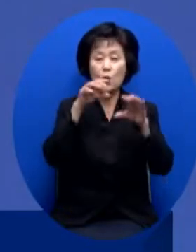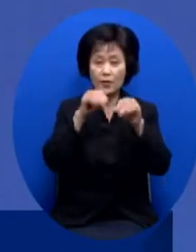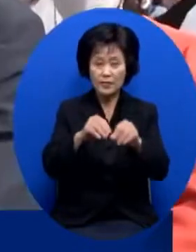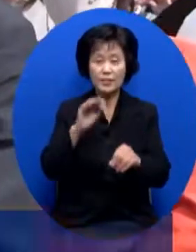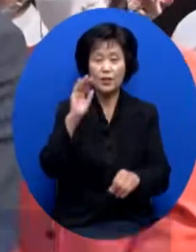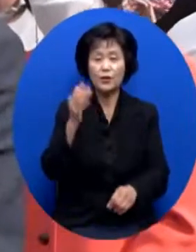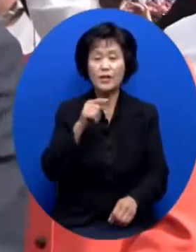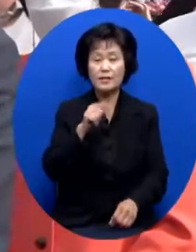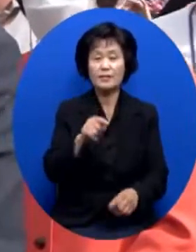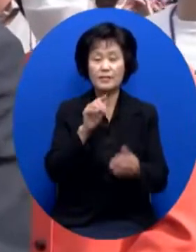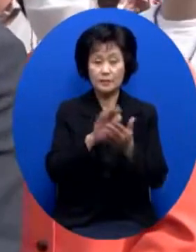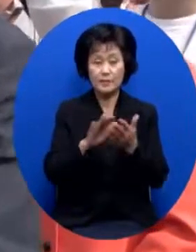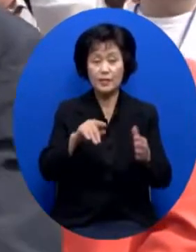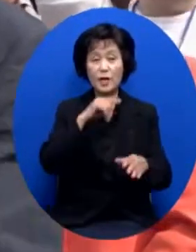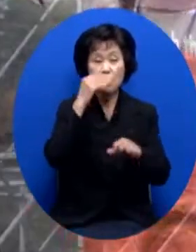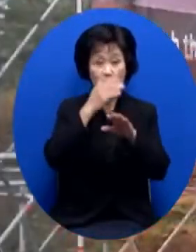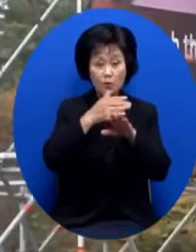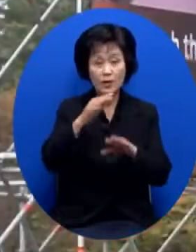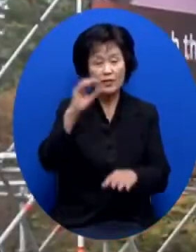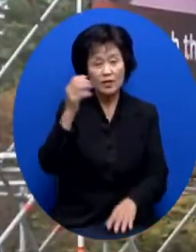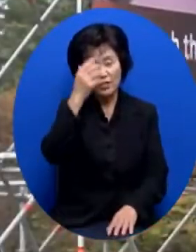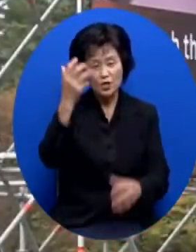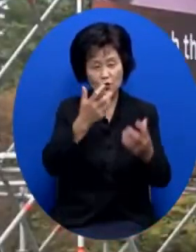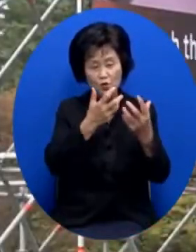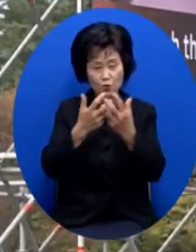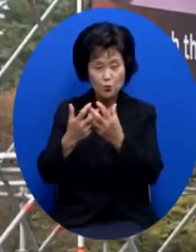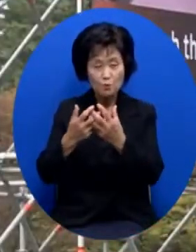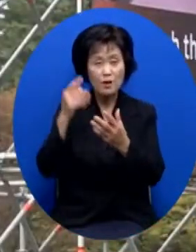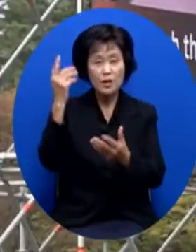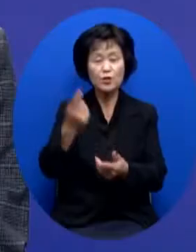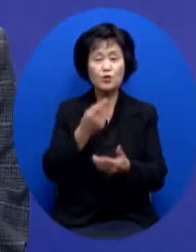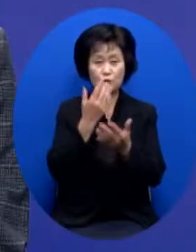주옵소서. CTS 뉴스 장현수입니다.